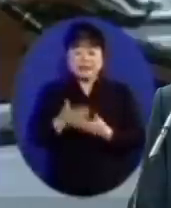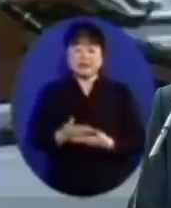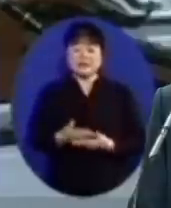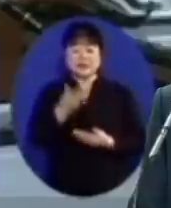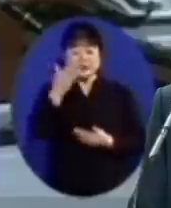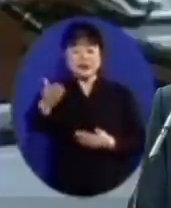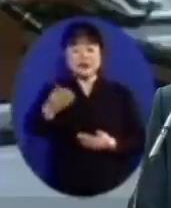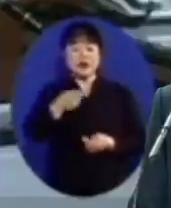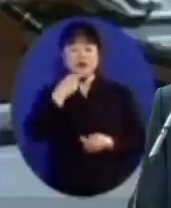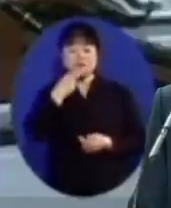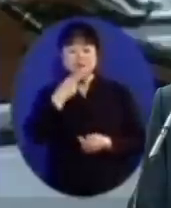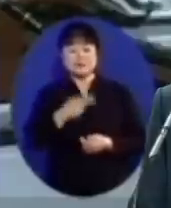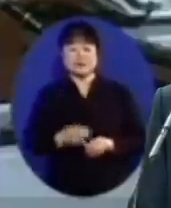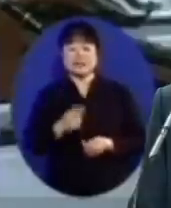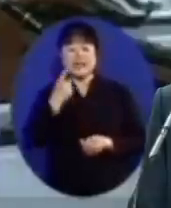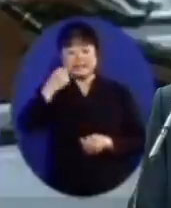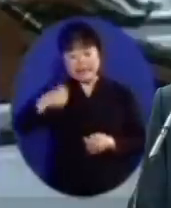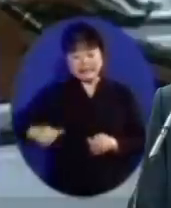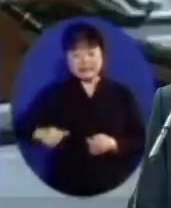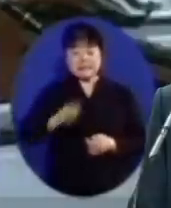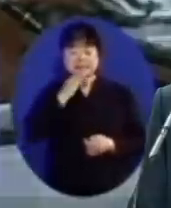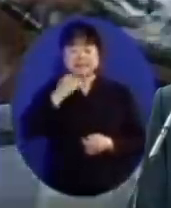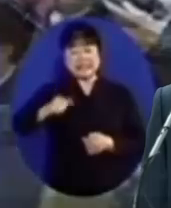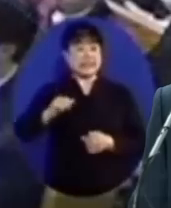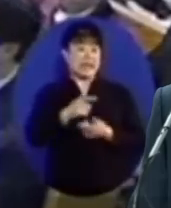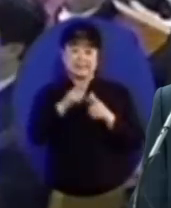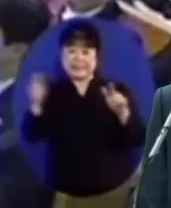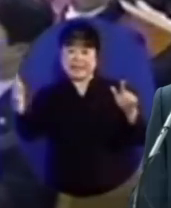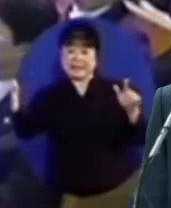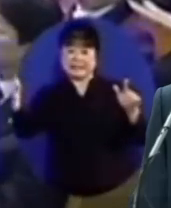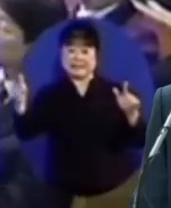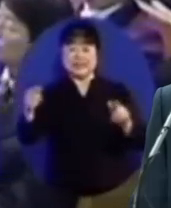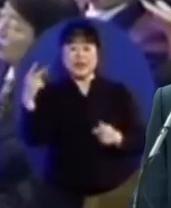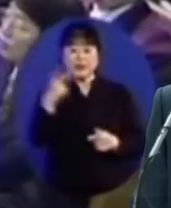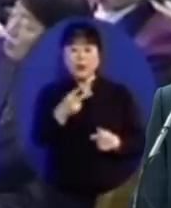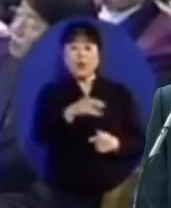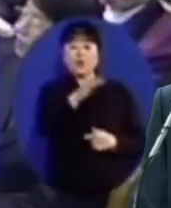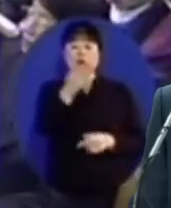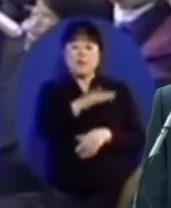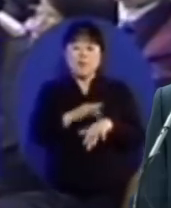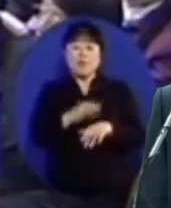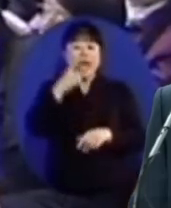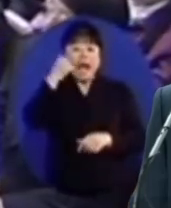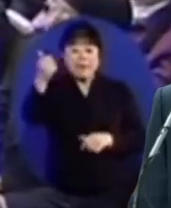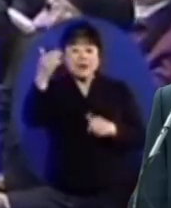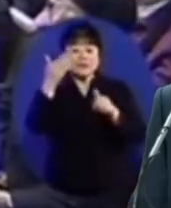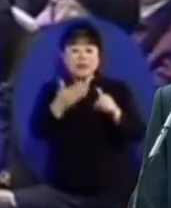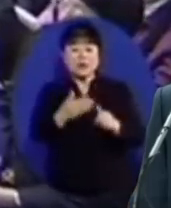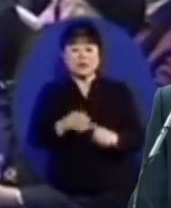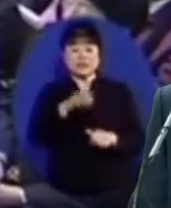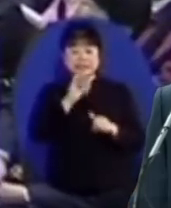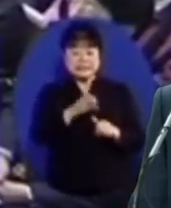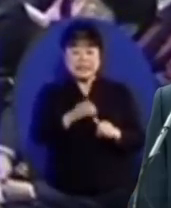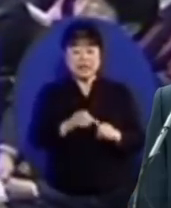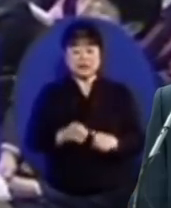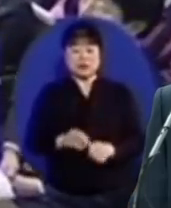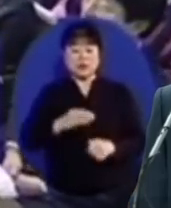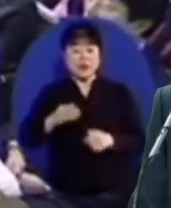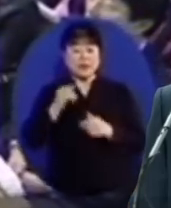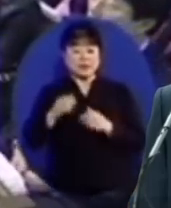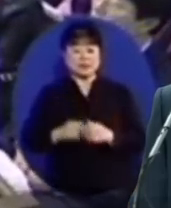것이거늘 너희에게 없으면 사생자여 친아들이 아니라. 또 우리 육신의 아버지가 우리를 징계하여도